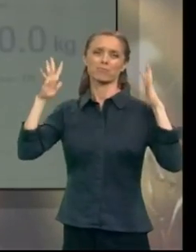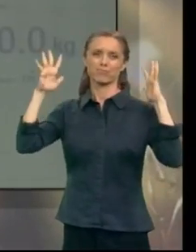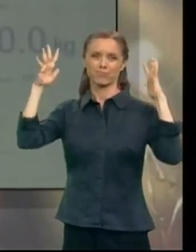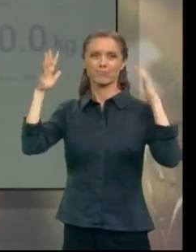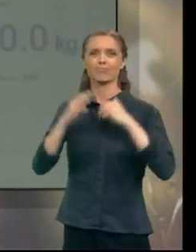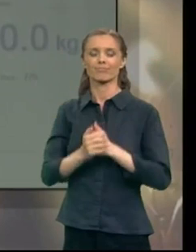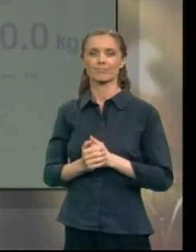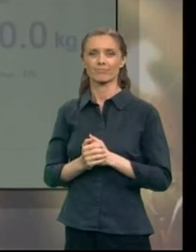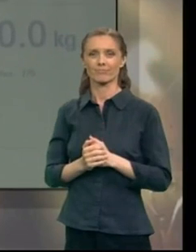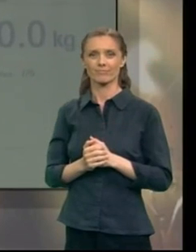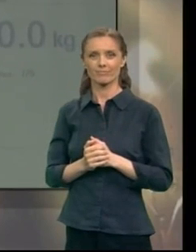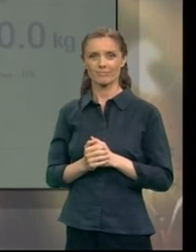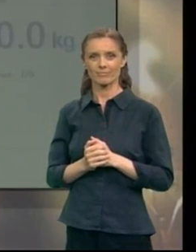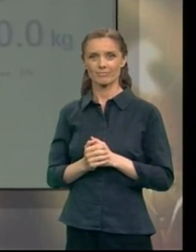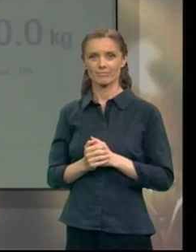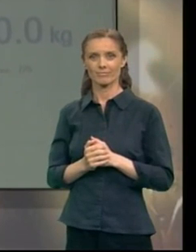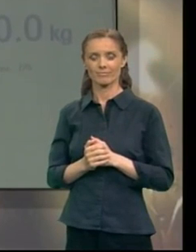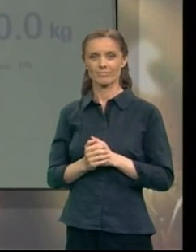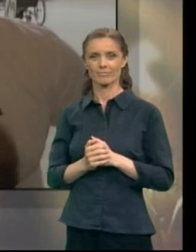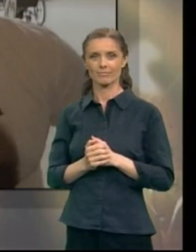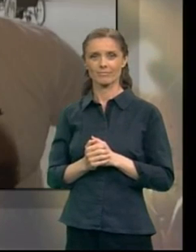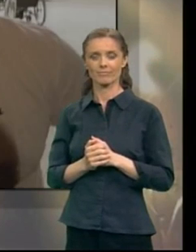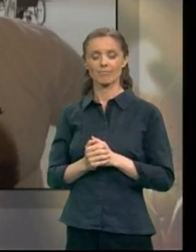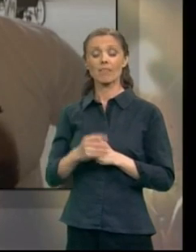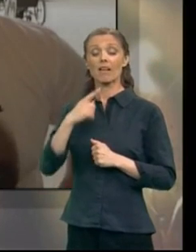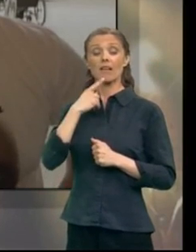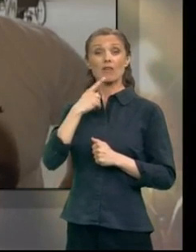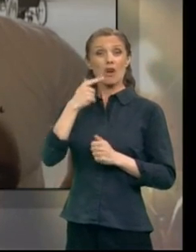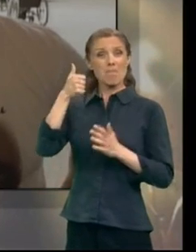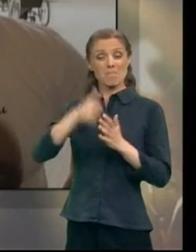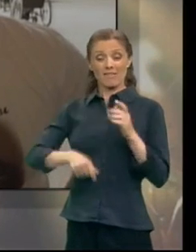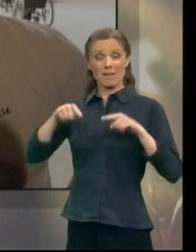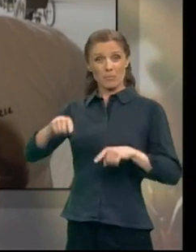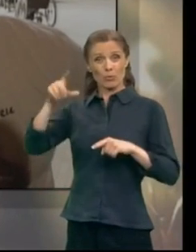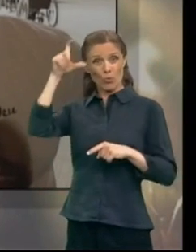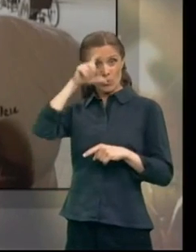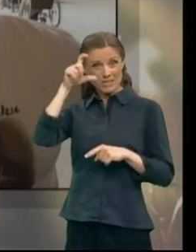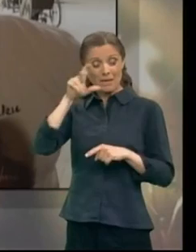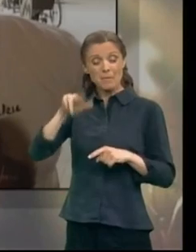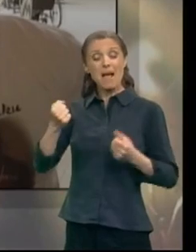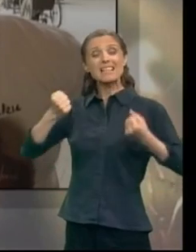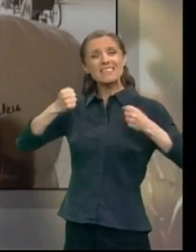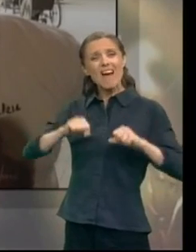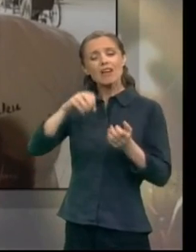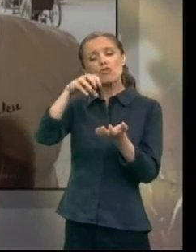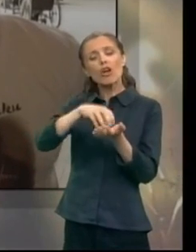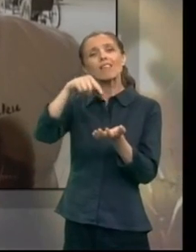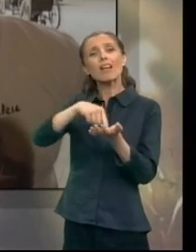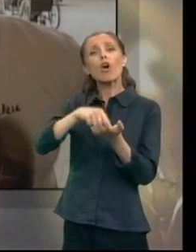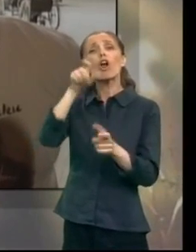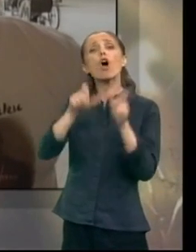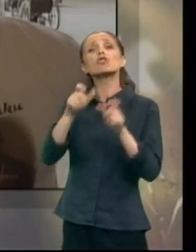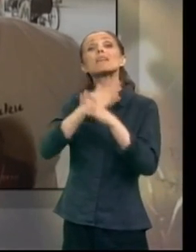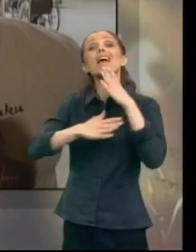Inače, ovo je završeno takmičenje u 8 kategoriji. Prvi put u Srbiji da zvanično postoji kategorija osoba sa invaliditetom u bench